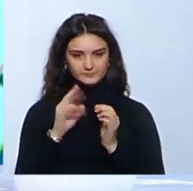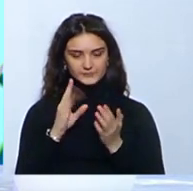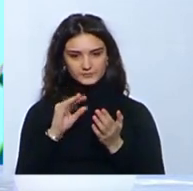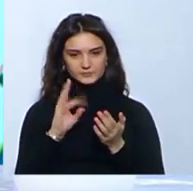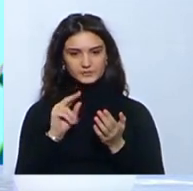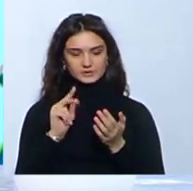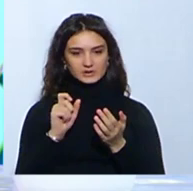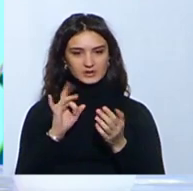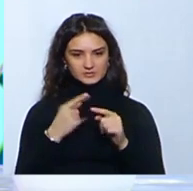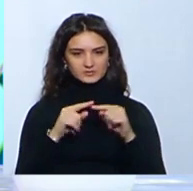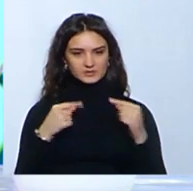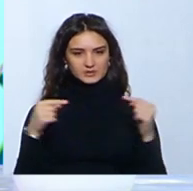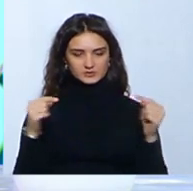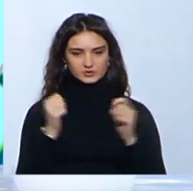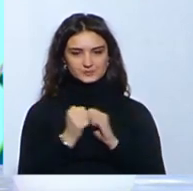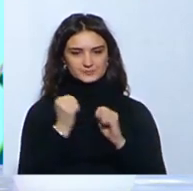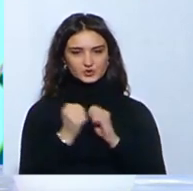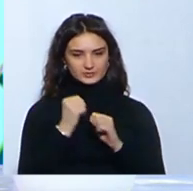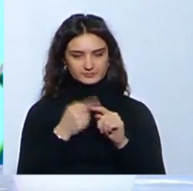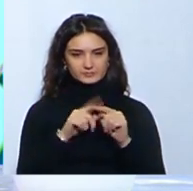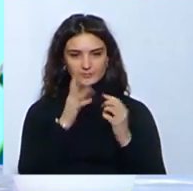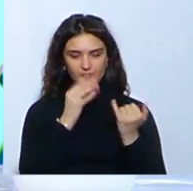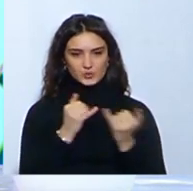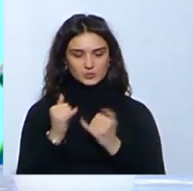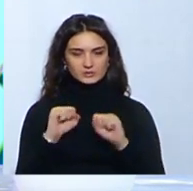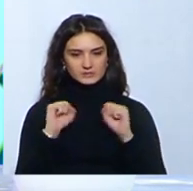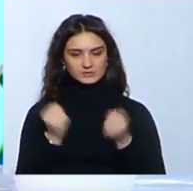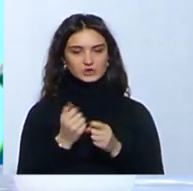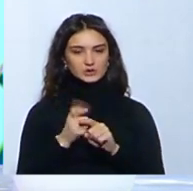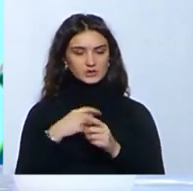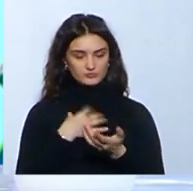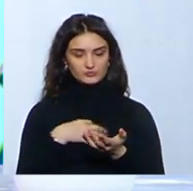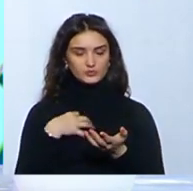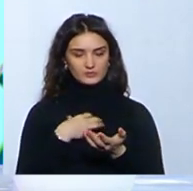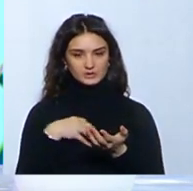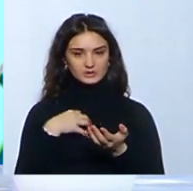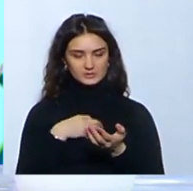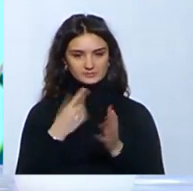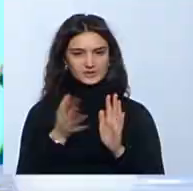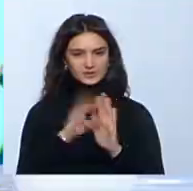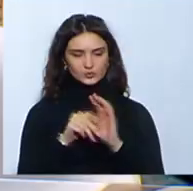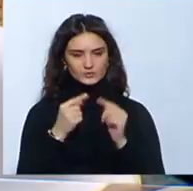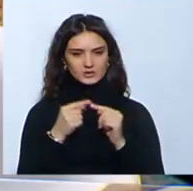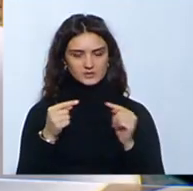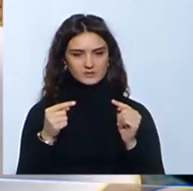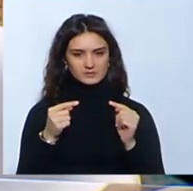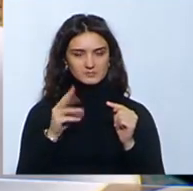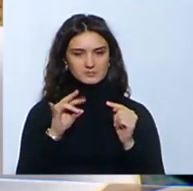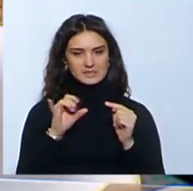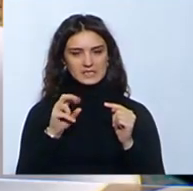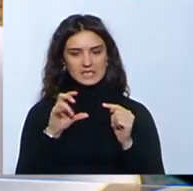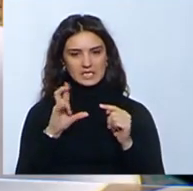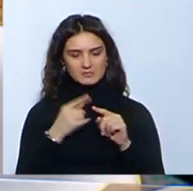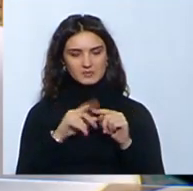და ამავე დროს სხვადასხვა სახის ჩირები, რომელიც სეზონურად ზამთარში ძალიან აქტუალურია, დატვირთულია სხვადასხვა სახის მინერალებით